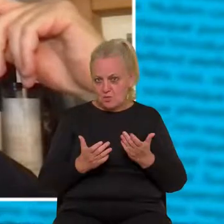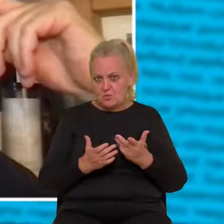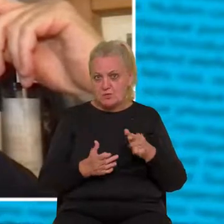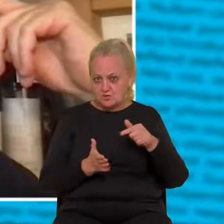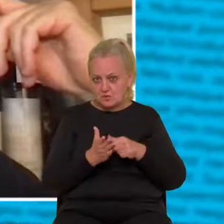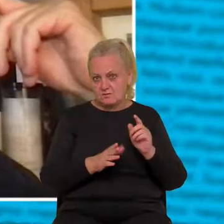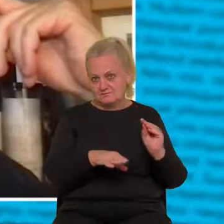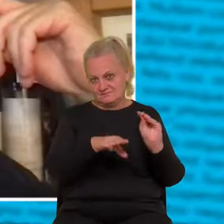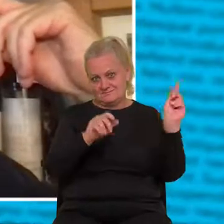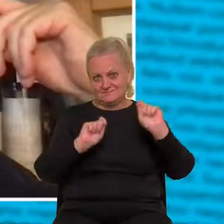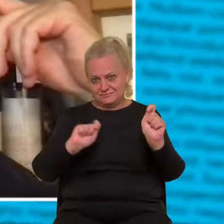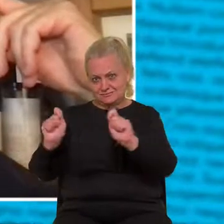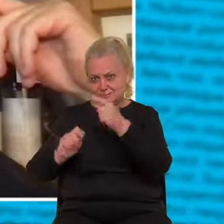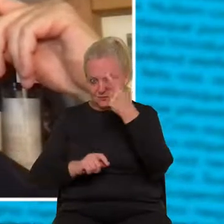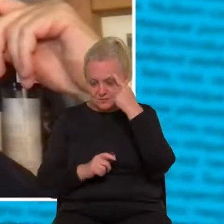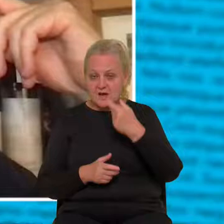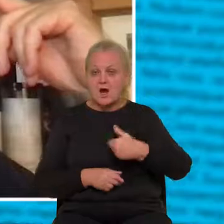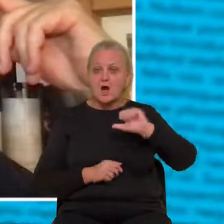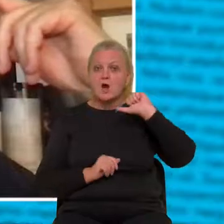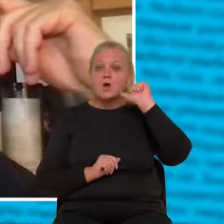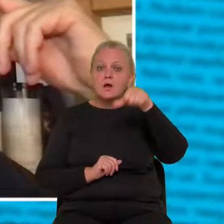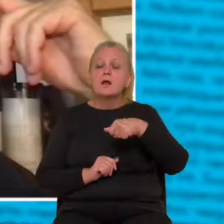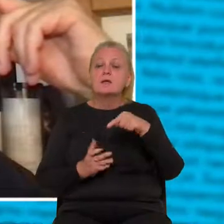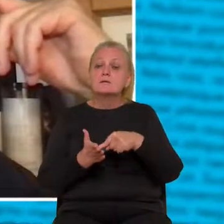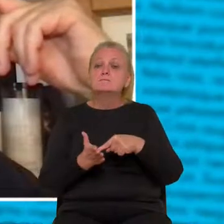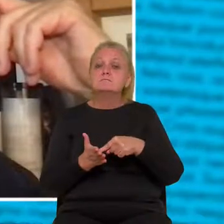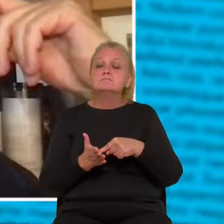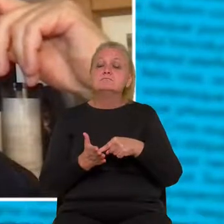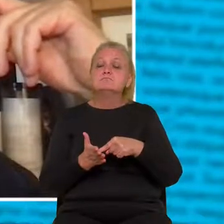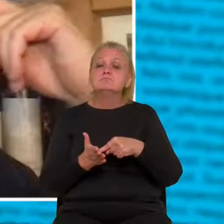przypomnę, że za rok w Irlandii Północnej